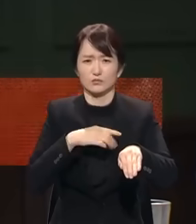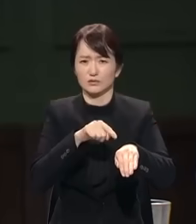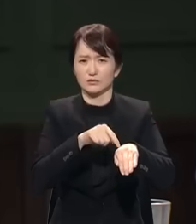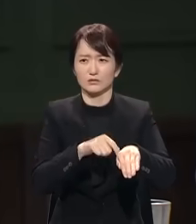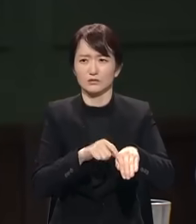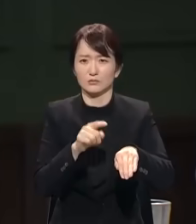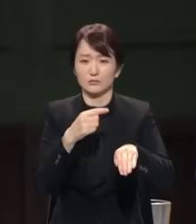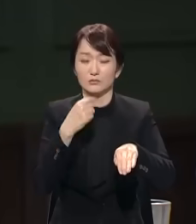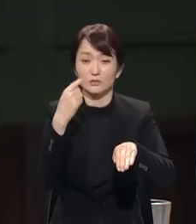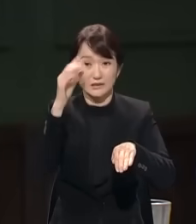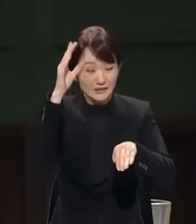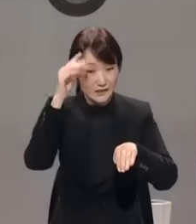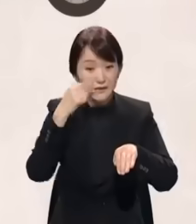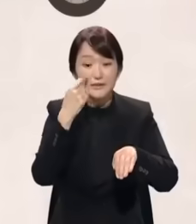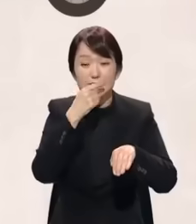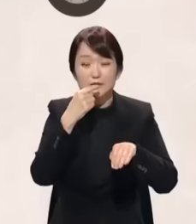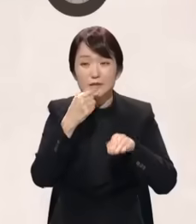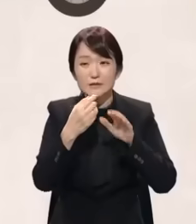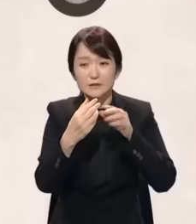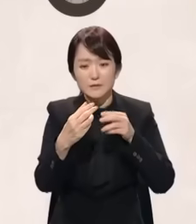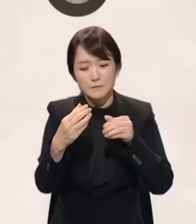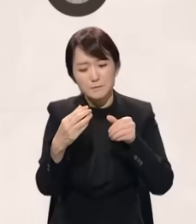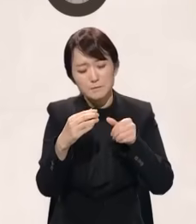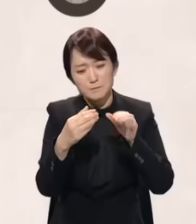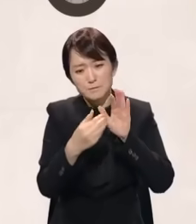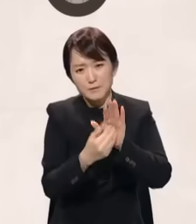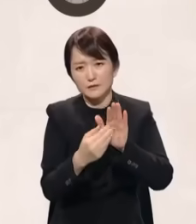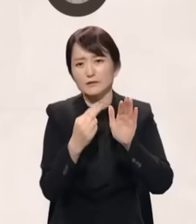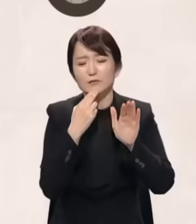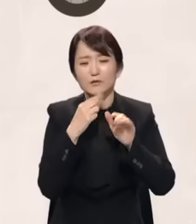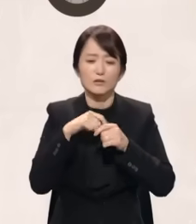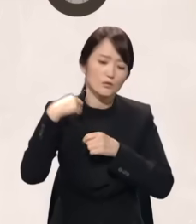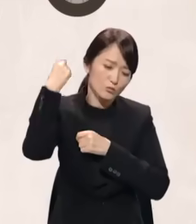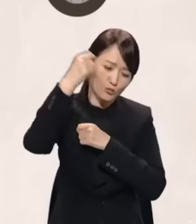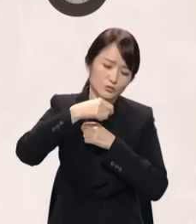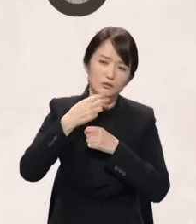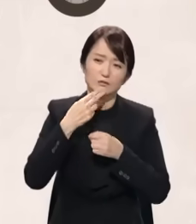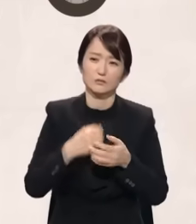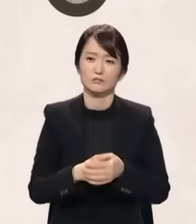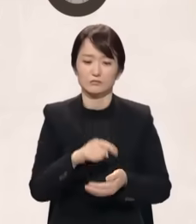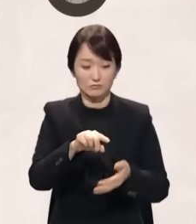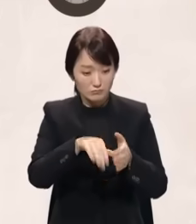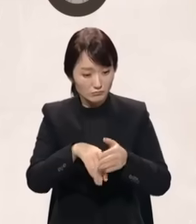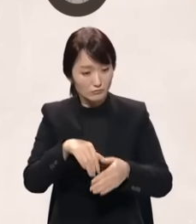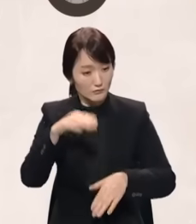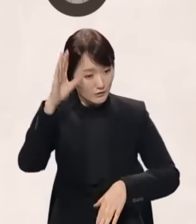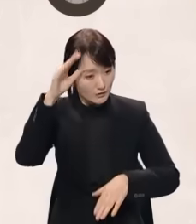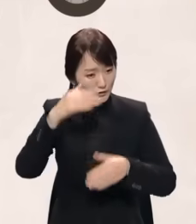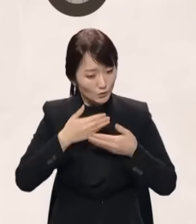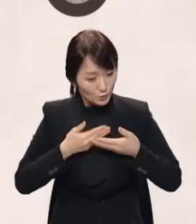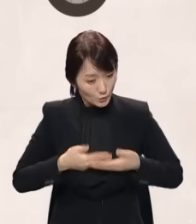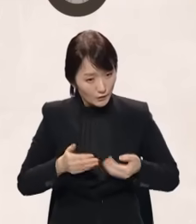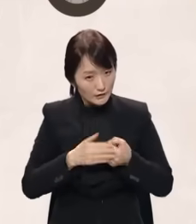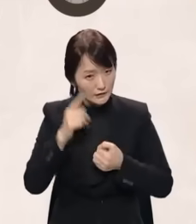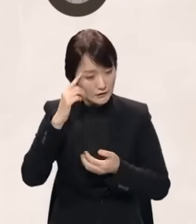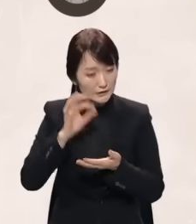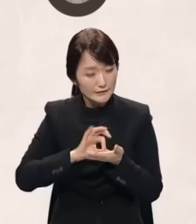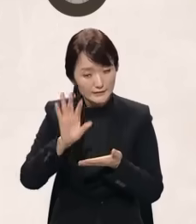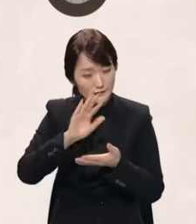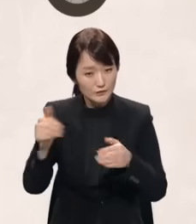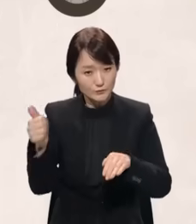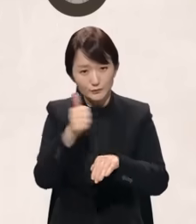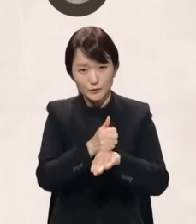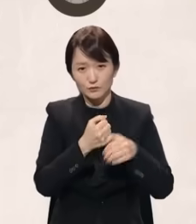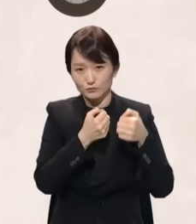어떤 입마개나 목줄을 하고 있진 않았는데 그래도 그 당시에는 개들이 얌전해 보였기 때문에 큰 신경을 쓰지 않고 일단 운전을 시작했다고